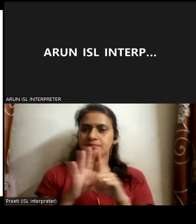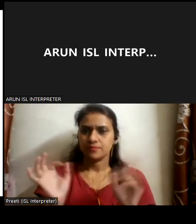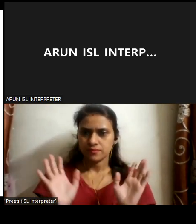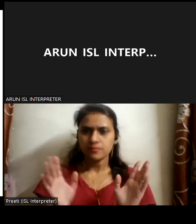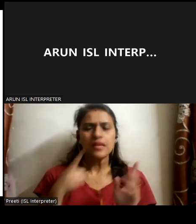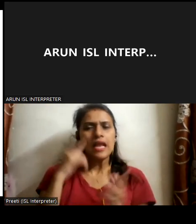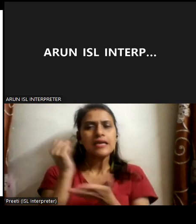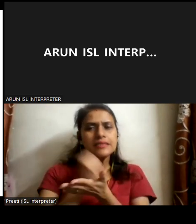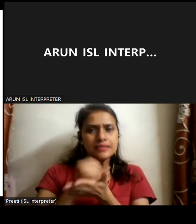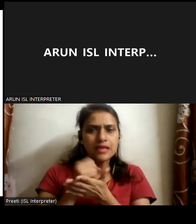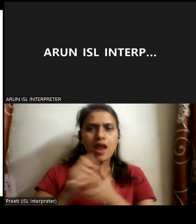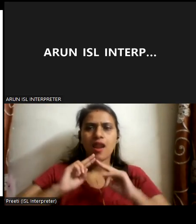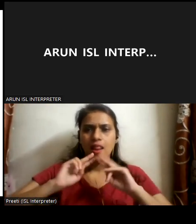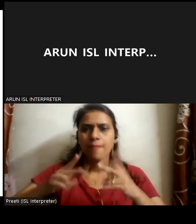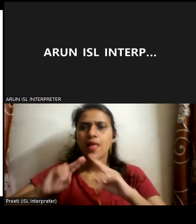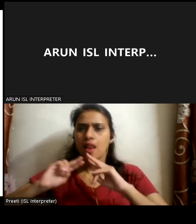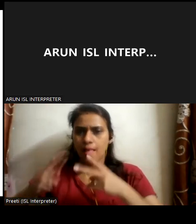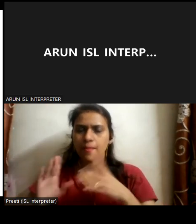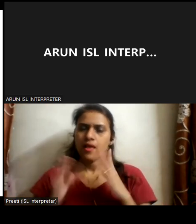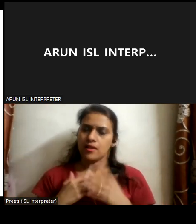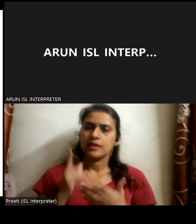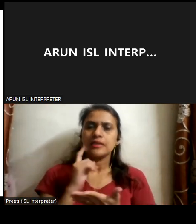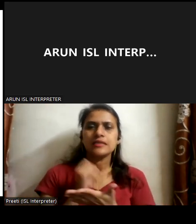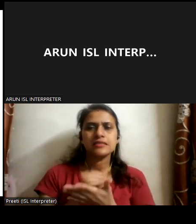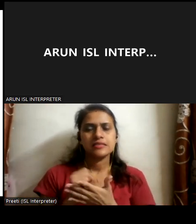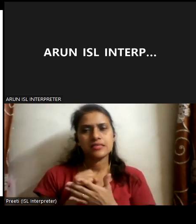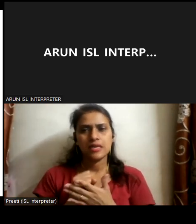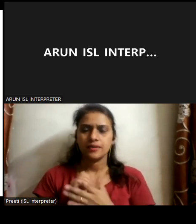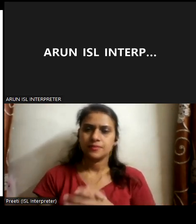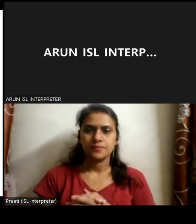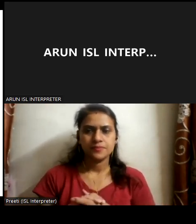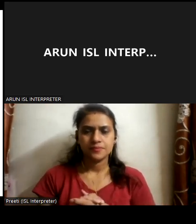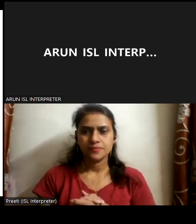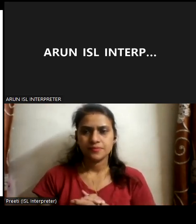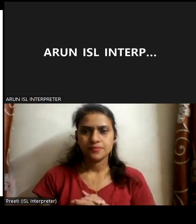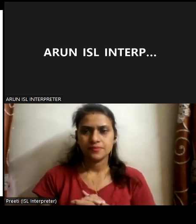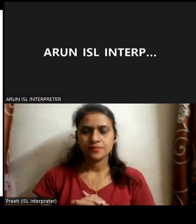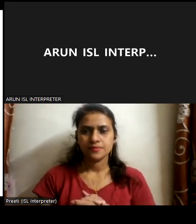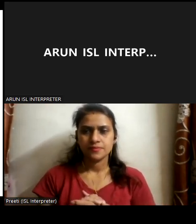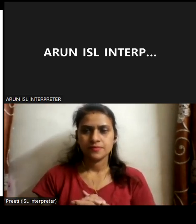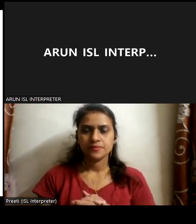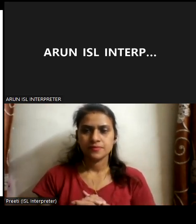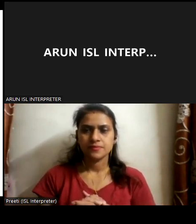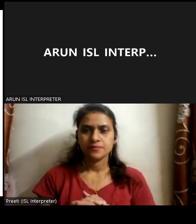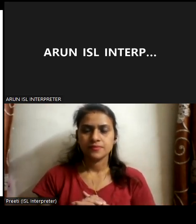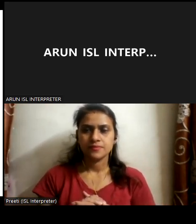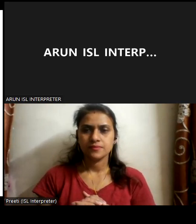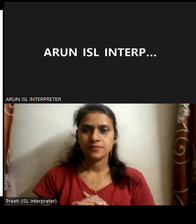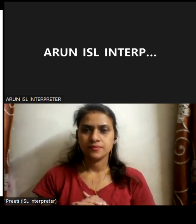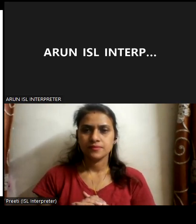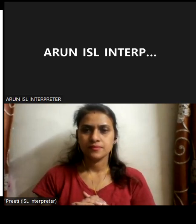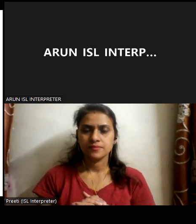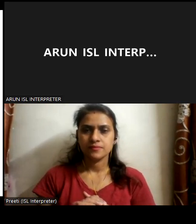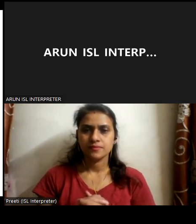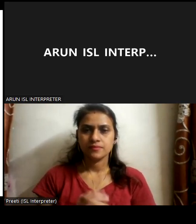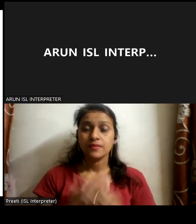सभी का जवाब दे पाऊं। सो आई विल ट्राई माय बेस्ट टू आंसर ऑल ऑफ दीज क्वेश्चंस। अगर कोई ऐसा प्रश्न